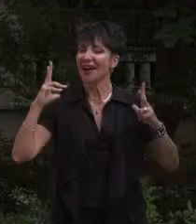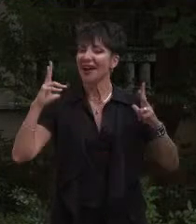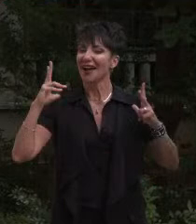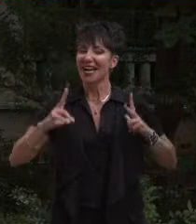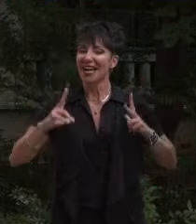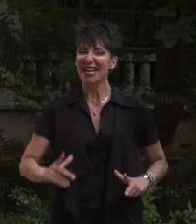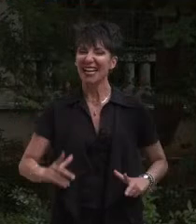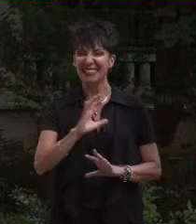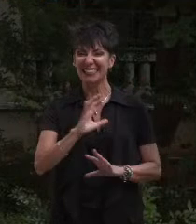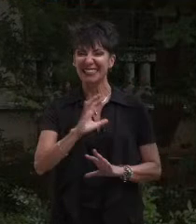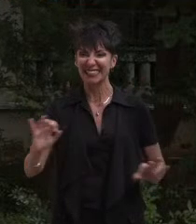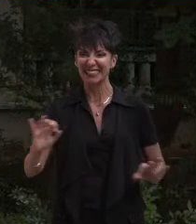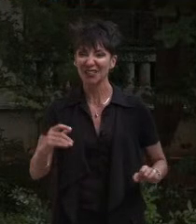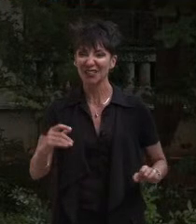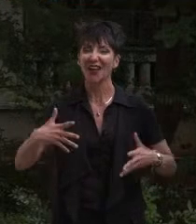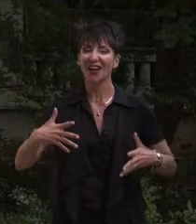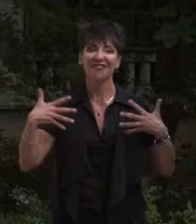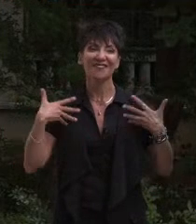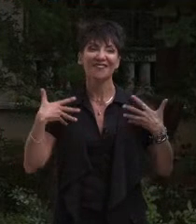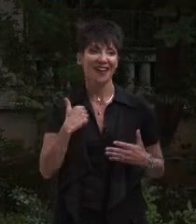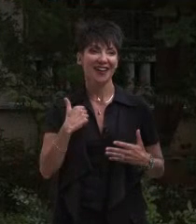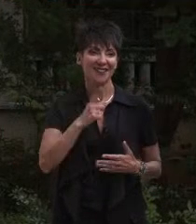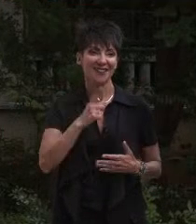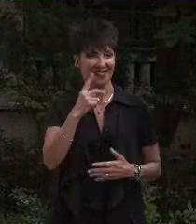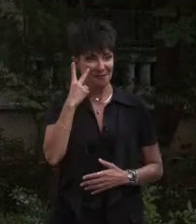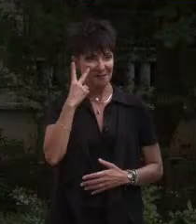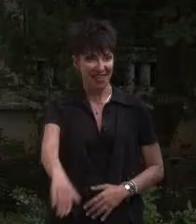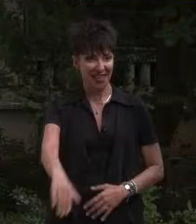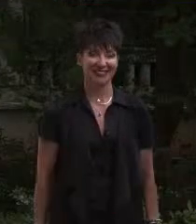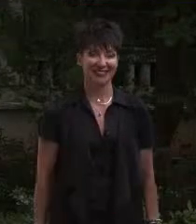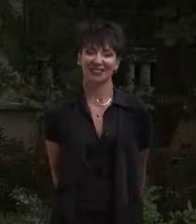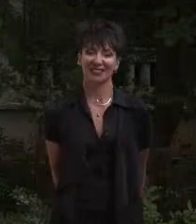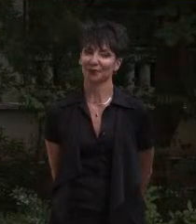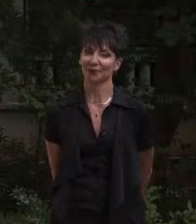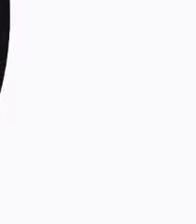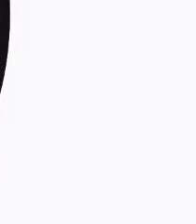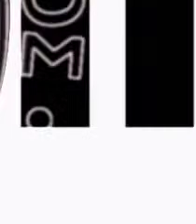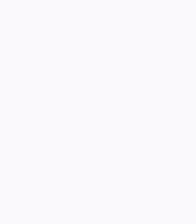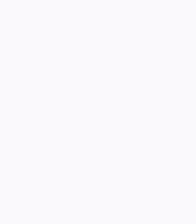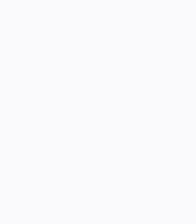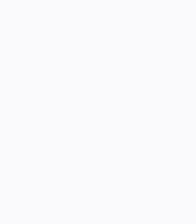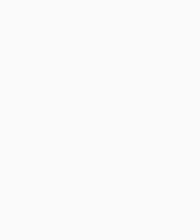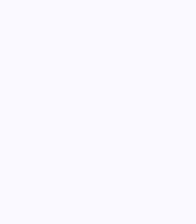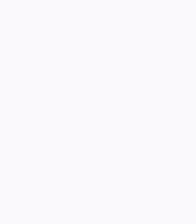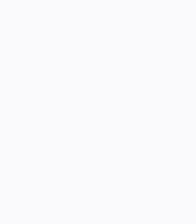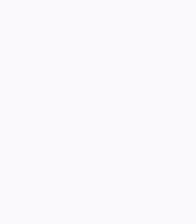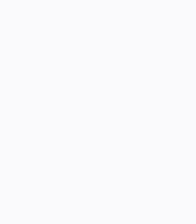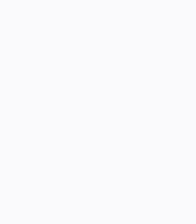ανακουφιστείτε και θα ευχαριστείτε με αυτό που θα δείτε.